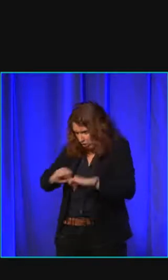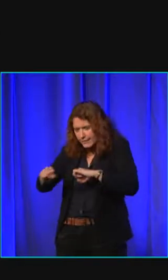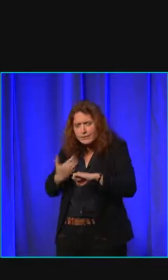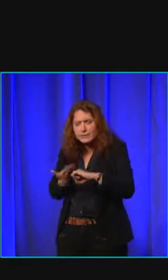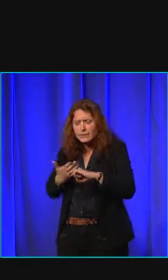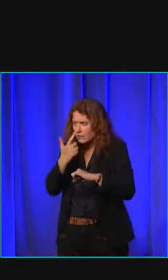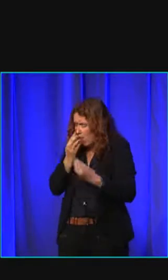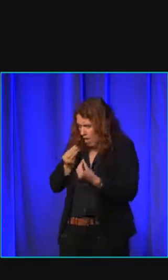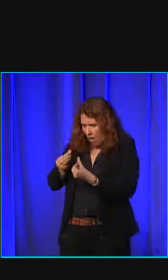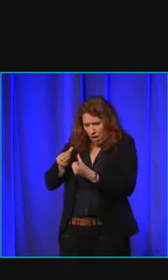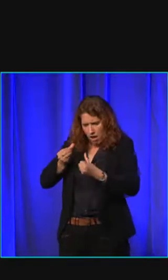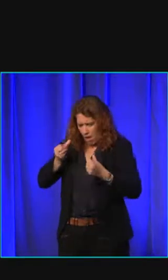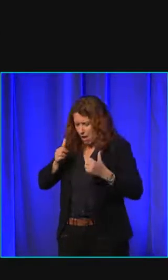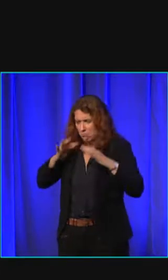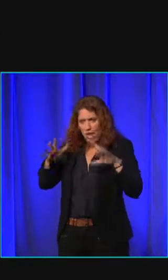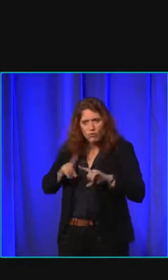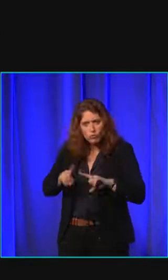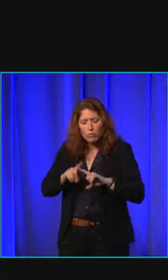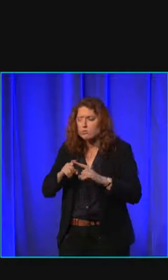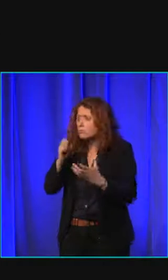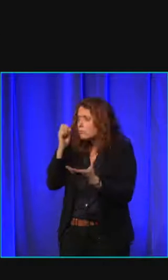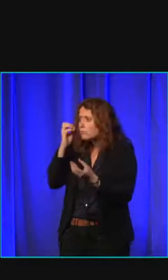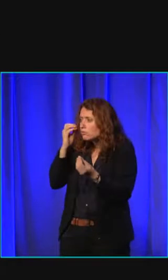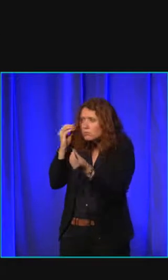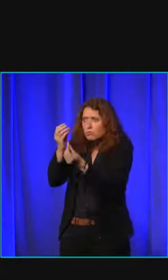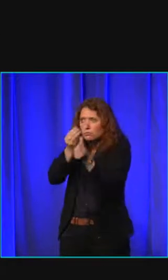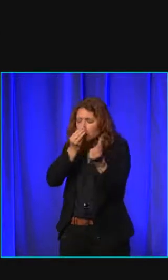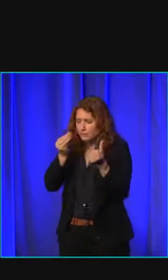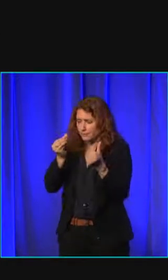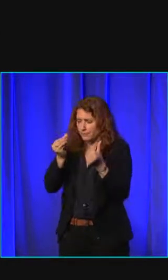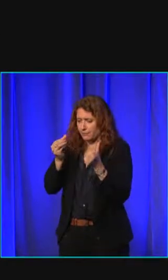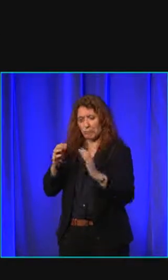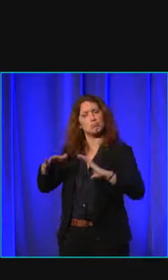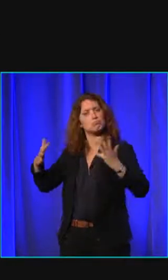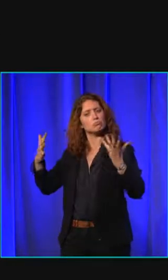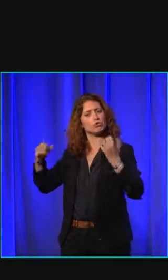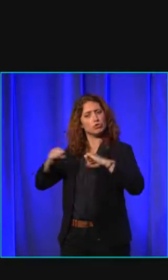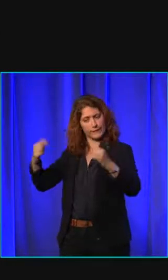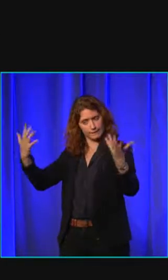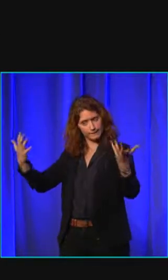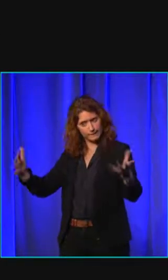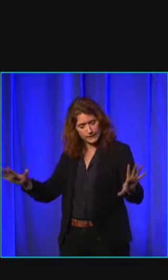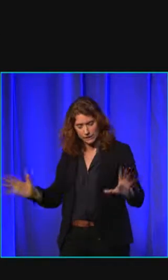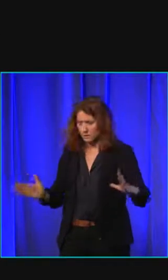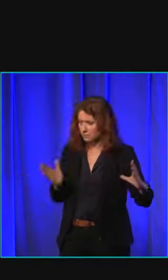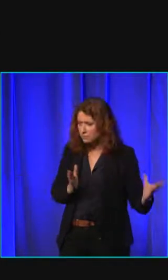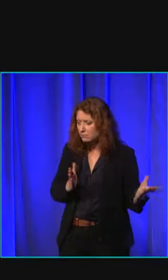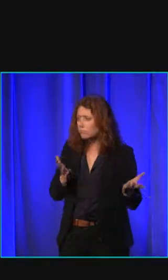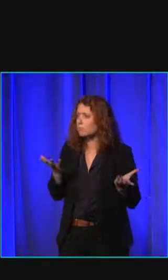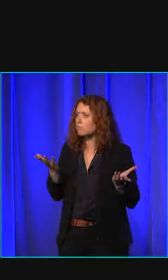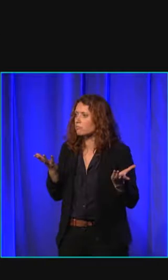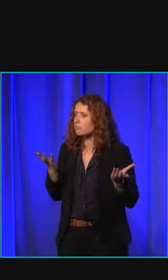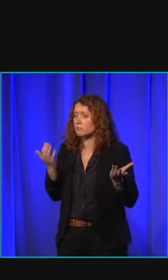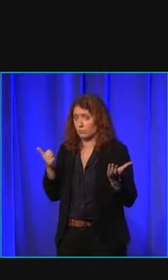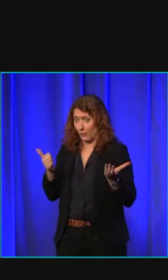geste sportif. Il ressent ces sensations. Une fois qu'il a réalisé ce geste sportif, ce geste sportif, il